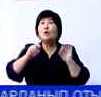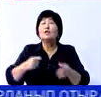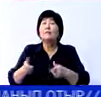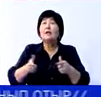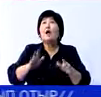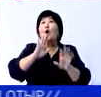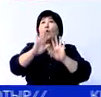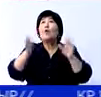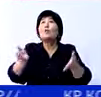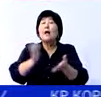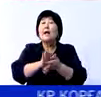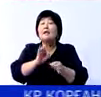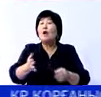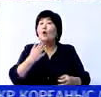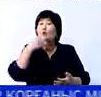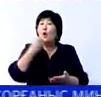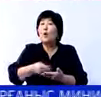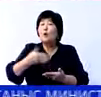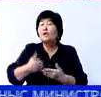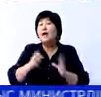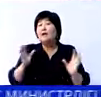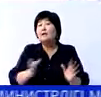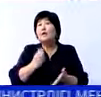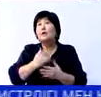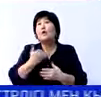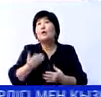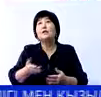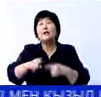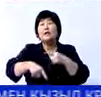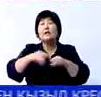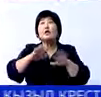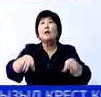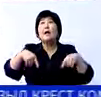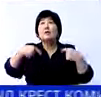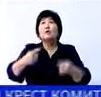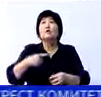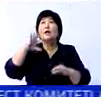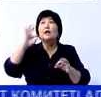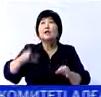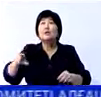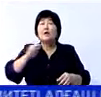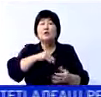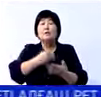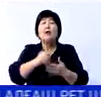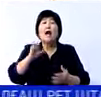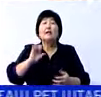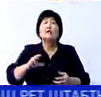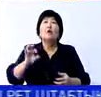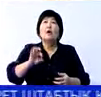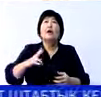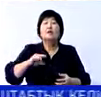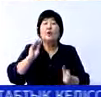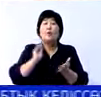дайындаған көрме таныстырылды. Ұлттық құндылықтарымызды сақтай отырып, оны кейінгі ұрпаққа жеткізуші шеберлердің жұмысына Асылы Әлиқызы оң бағасын